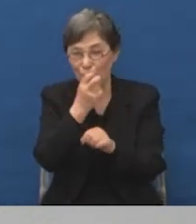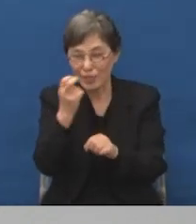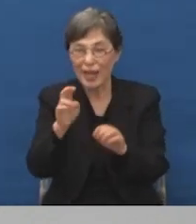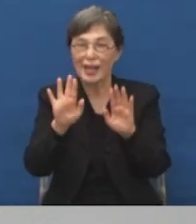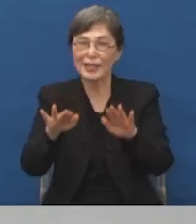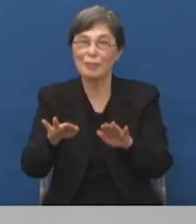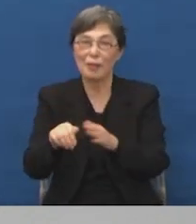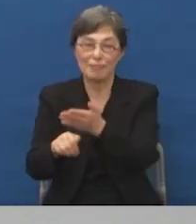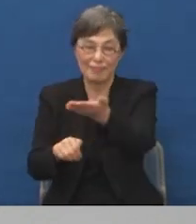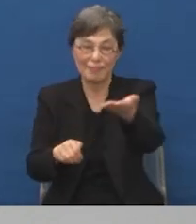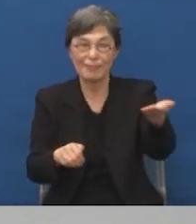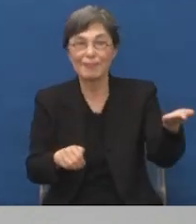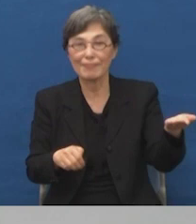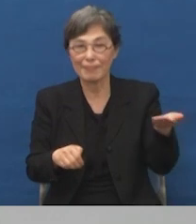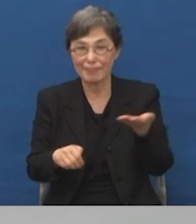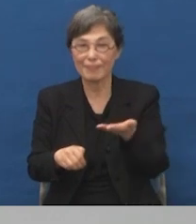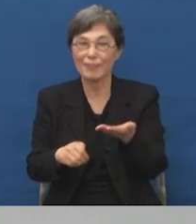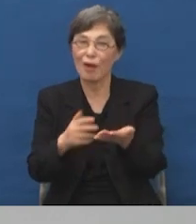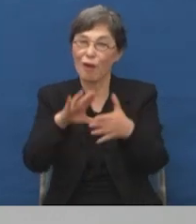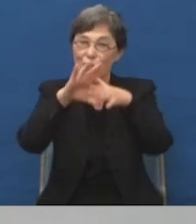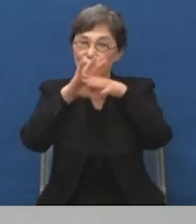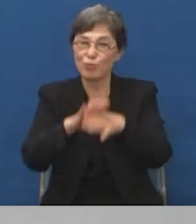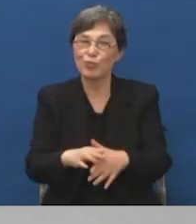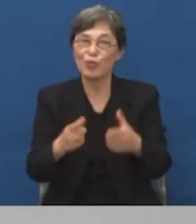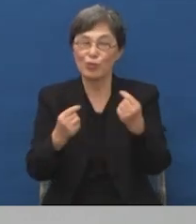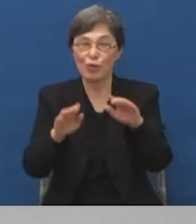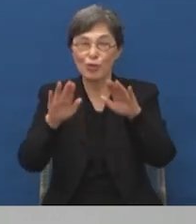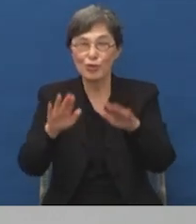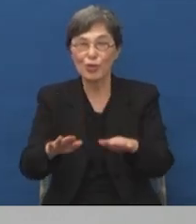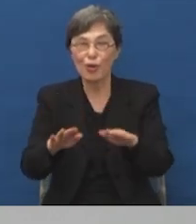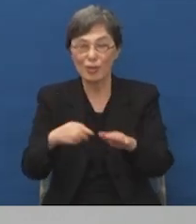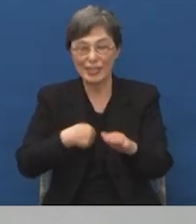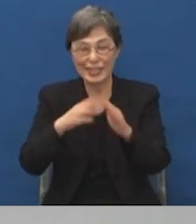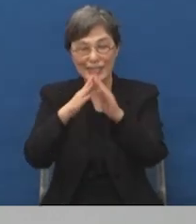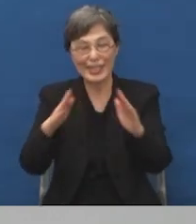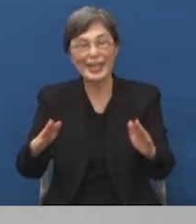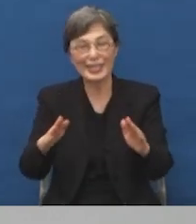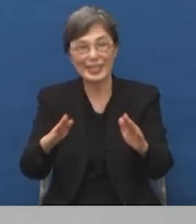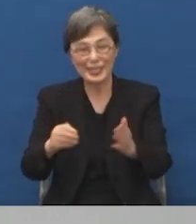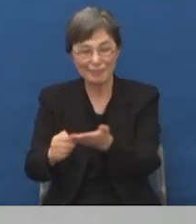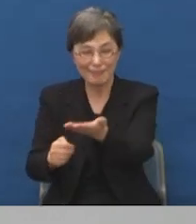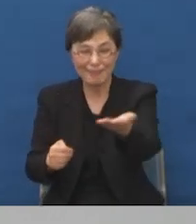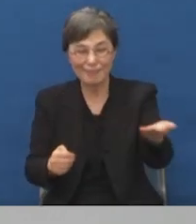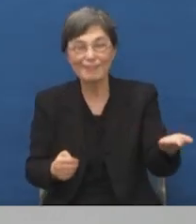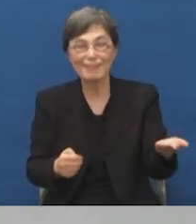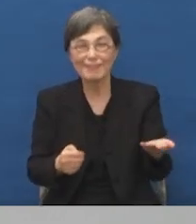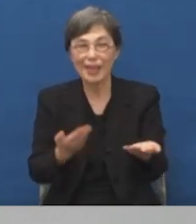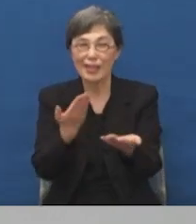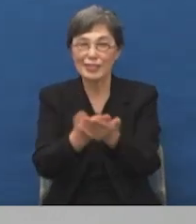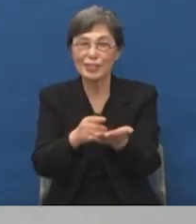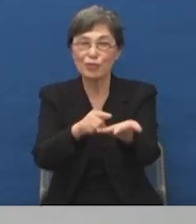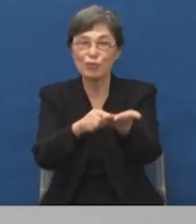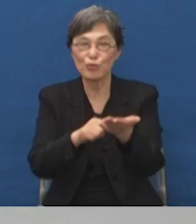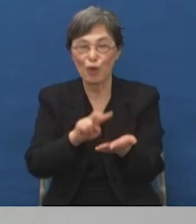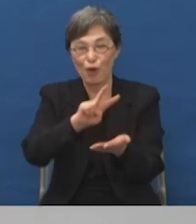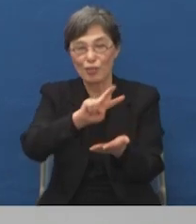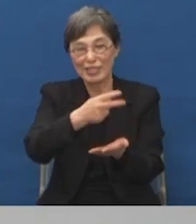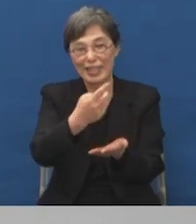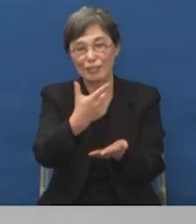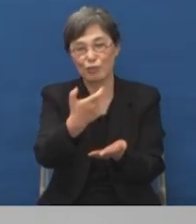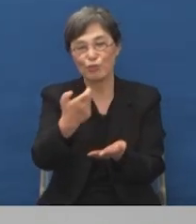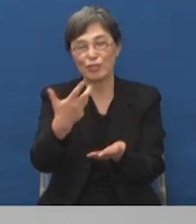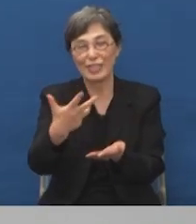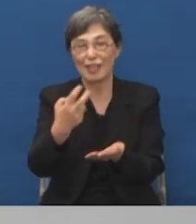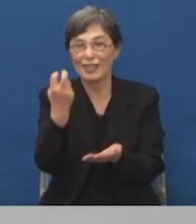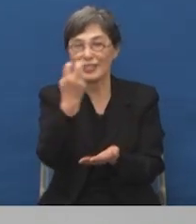お手元に配布してあります文書のとおり、本日委員会に回復いたしました陳情276件の審査は